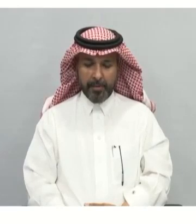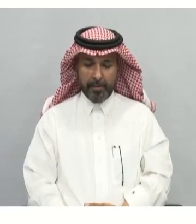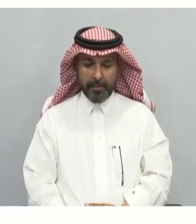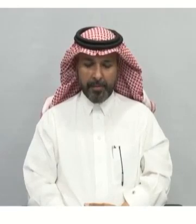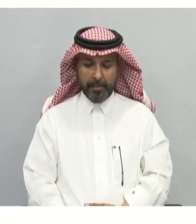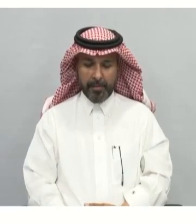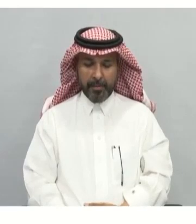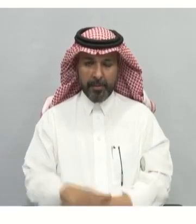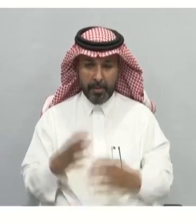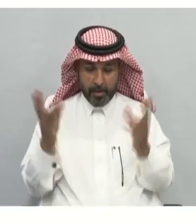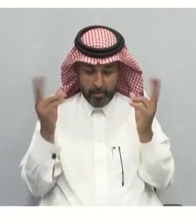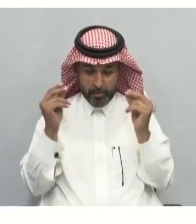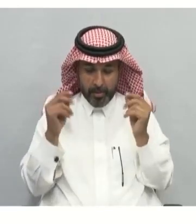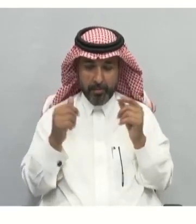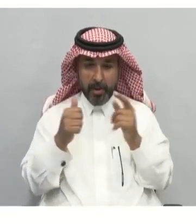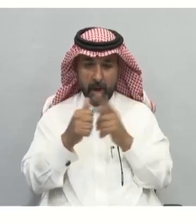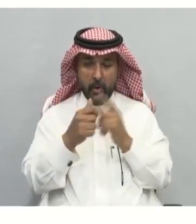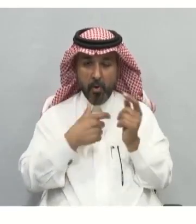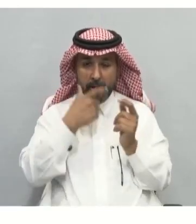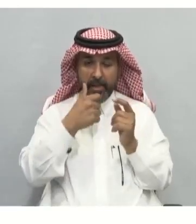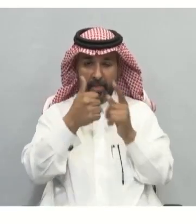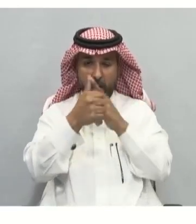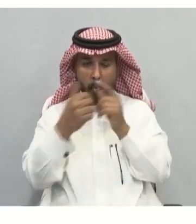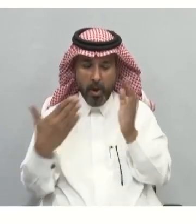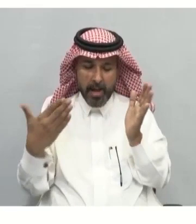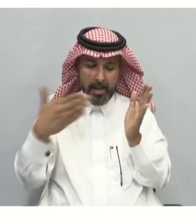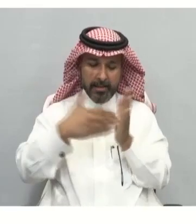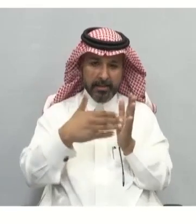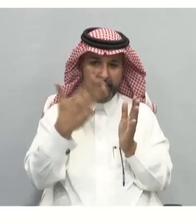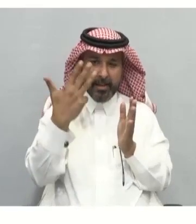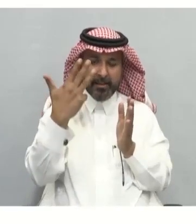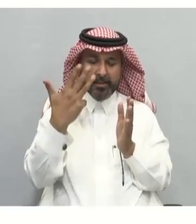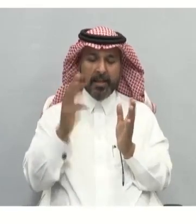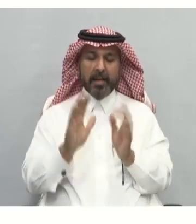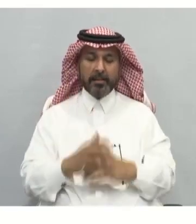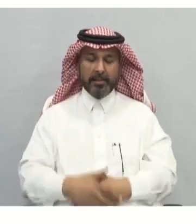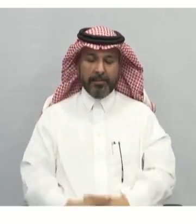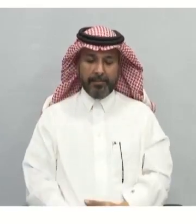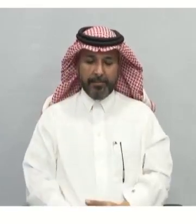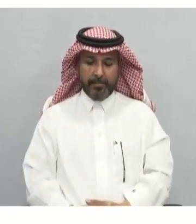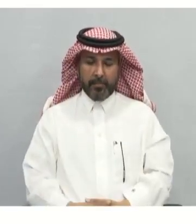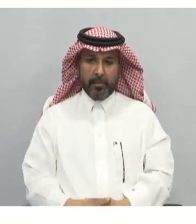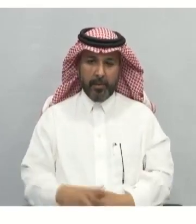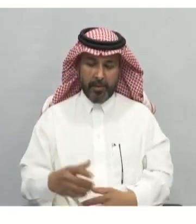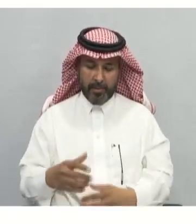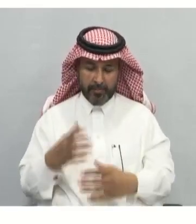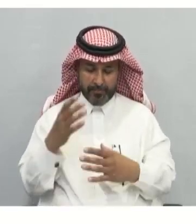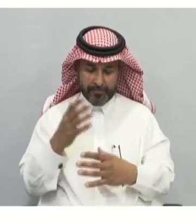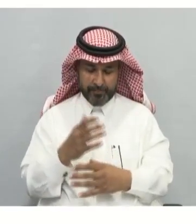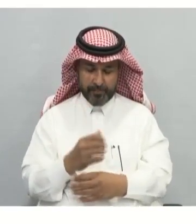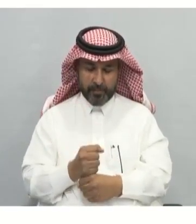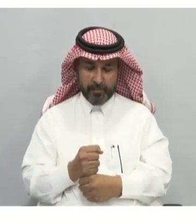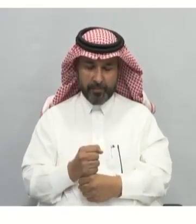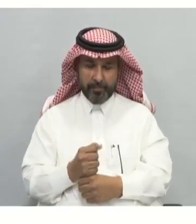اليوم من الحديث الاول الى الحديث التاسع اسال الله تعالى لي ولكم التوفيق والسداد